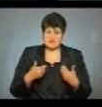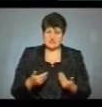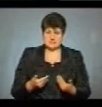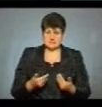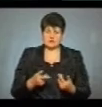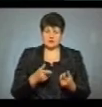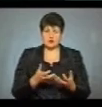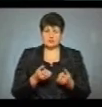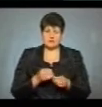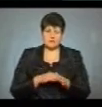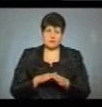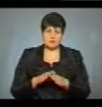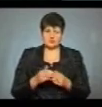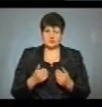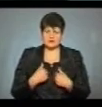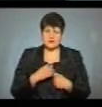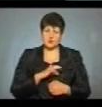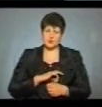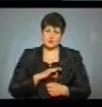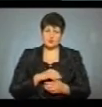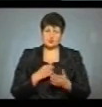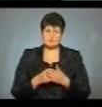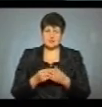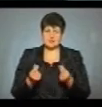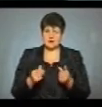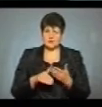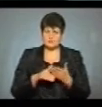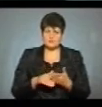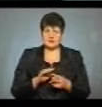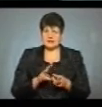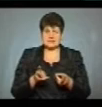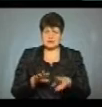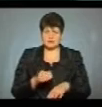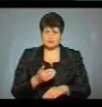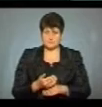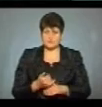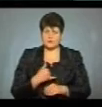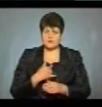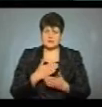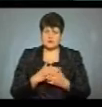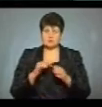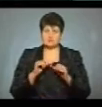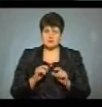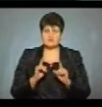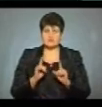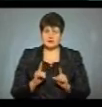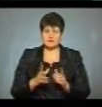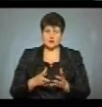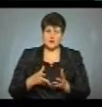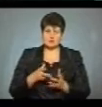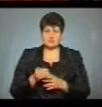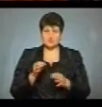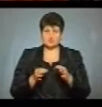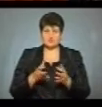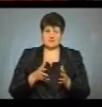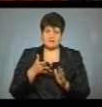вона отримує повністю від нас і юридичну, і матеріальну допомогу, ми не залишимо її. У нас така є можливість навіть оплатити судові